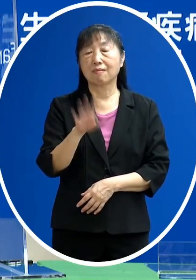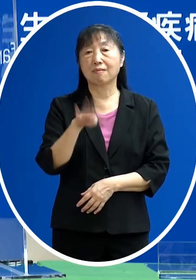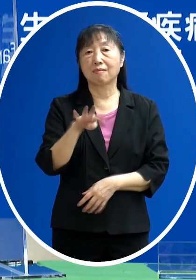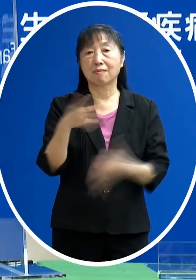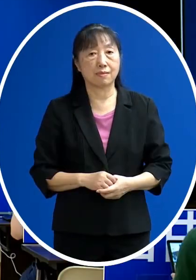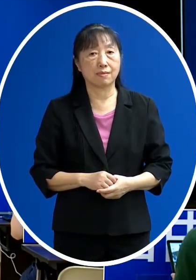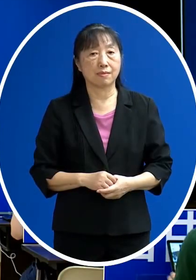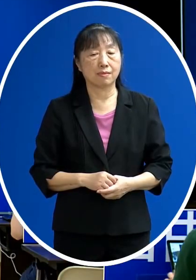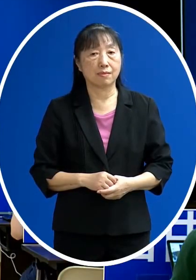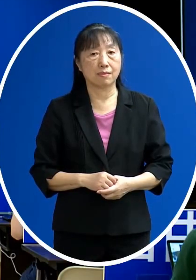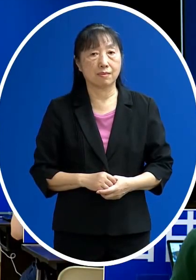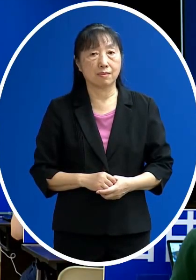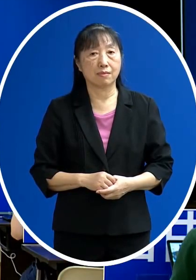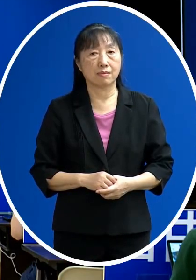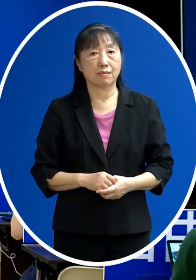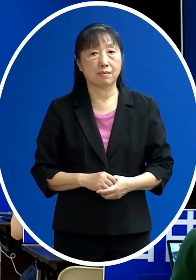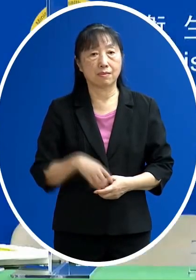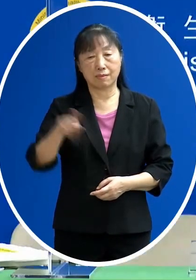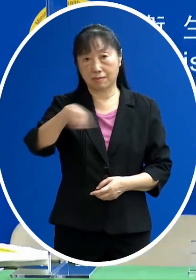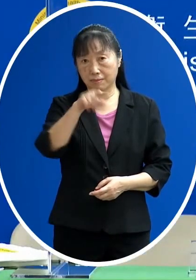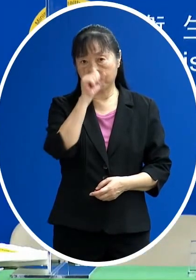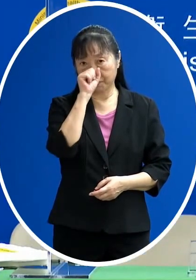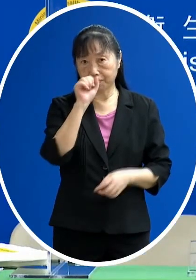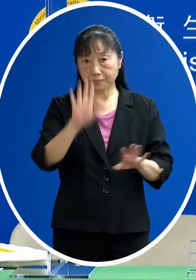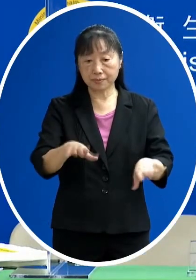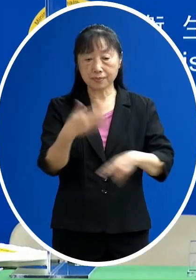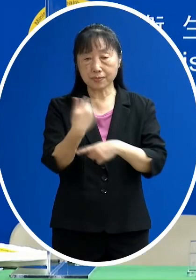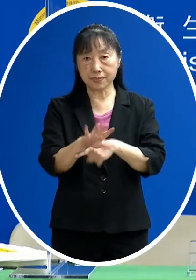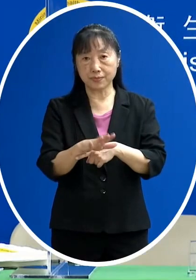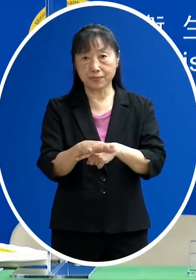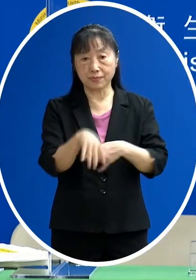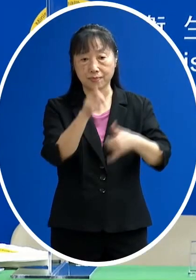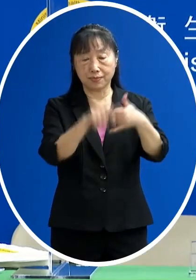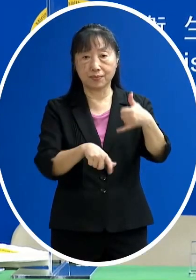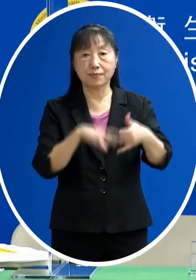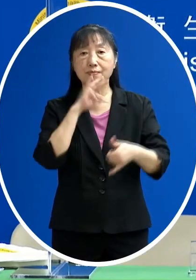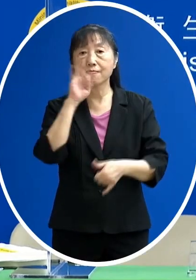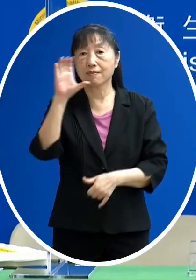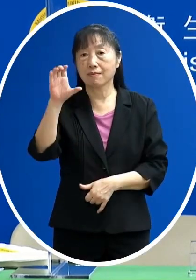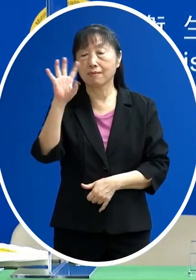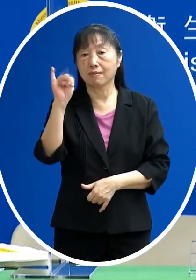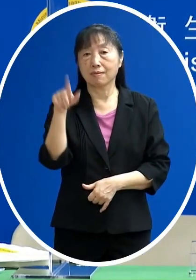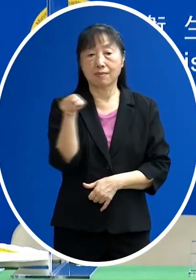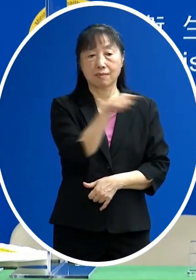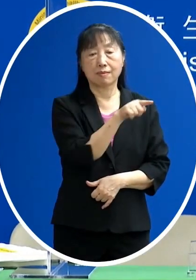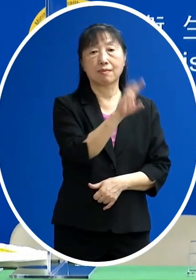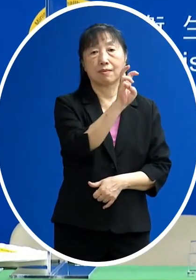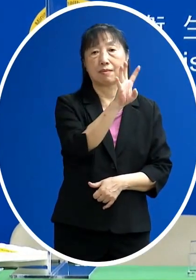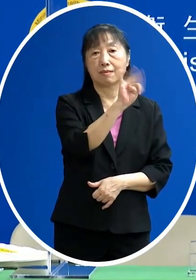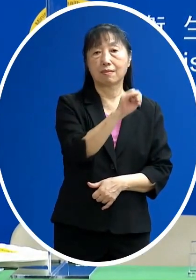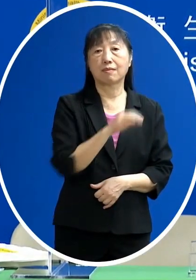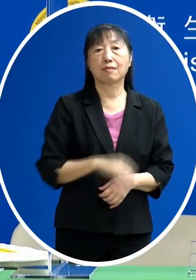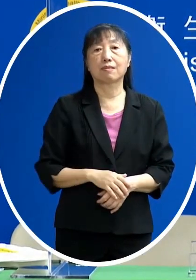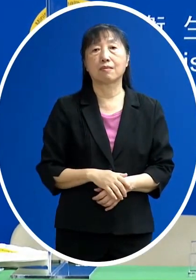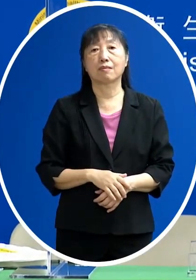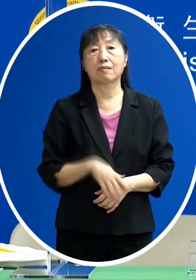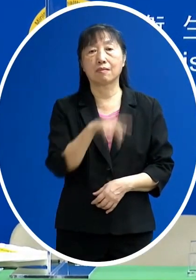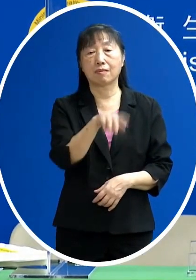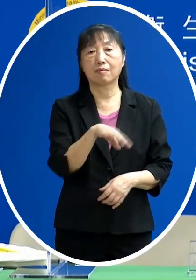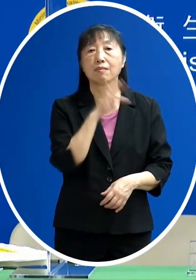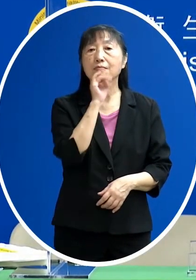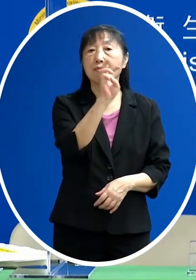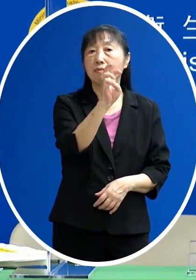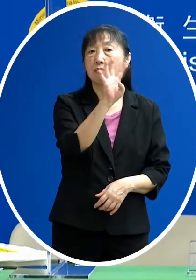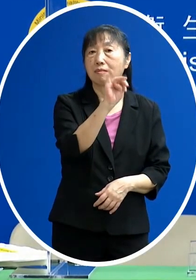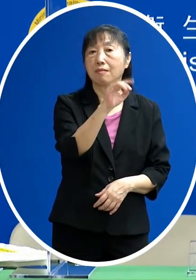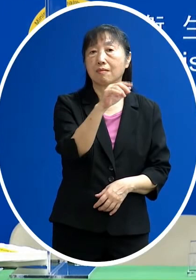4964名死亡。 好，大家好，今天的死亡个案是从90多岁到30多岁，那30多岁的有2位都